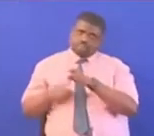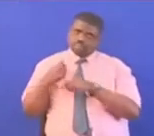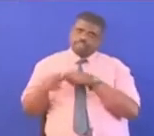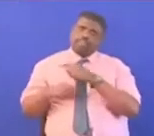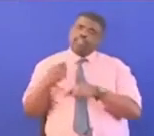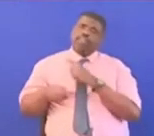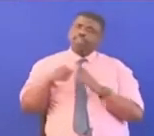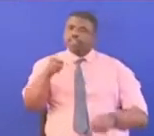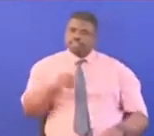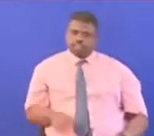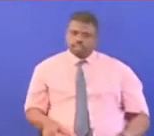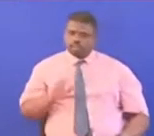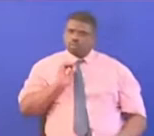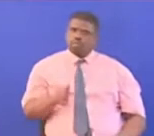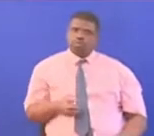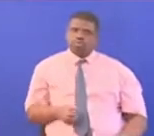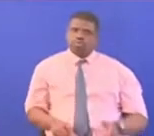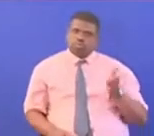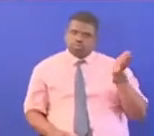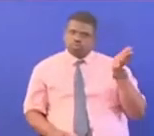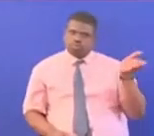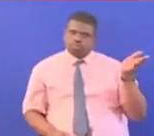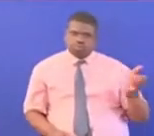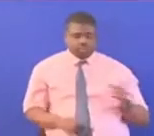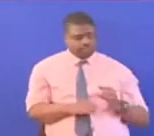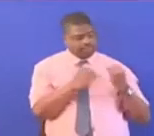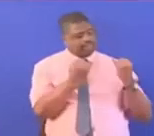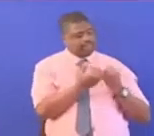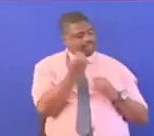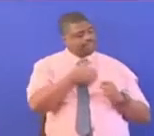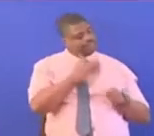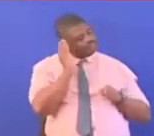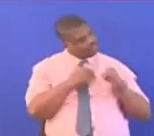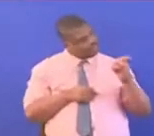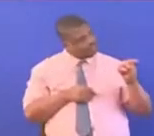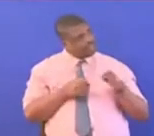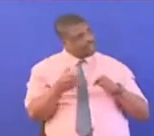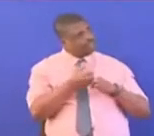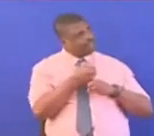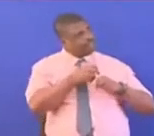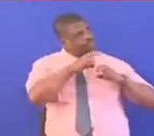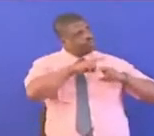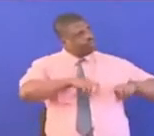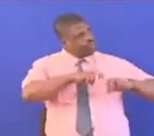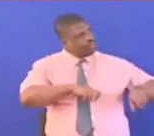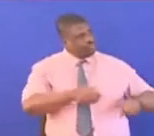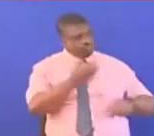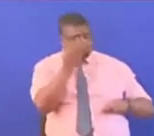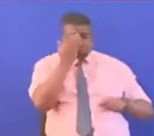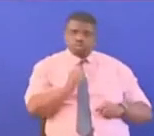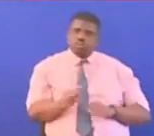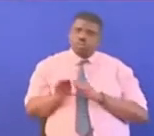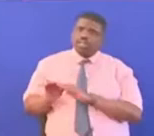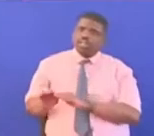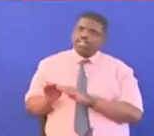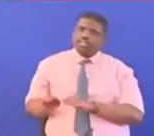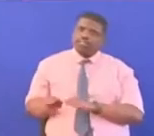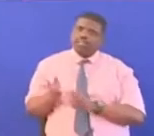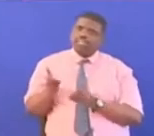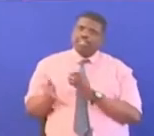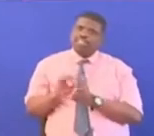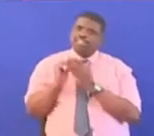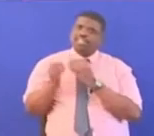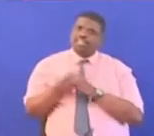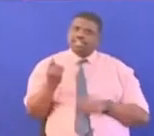endelea basi ruhusu hata taasisi za serikali ziende zifanye utafiti, tujue tuna reserve kiasi gani, tujue